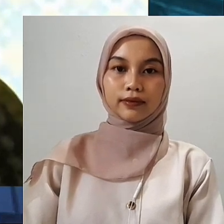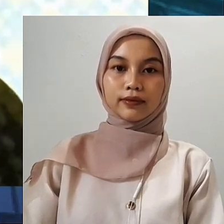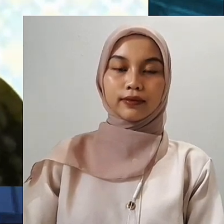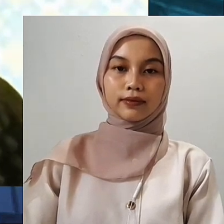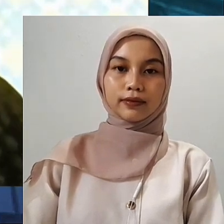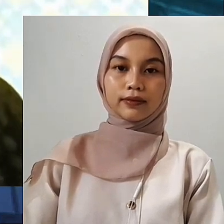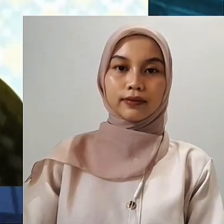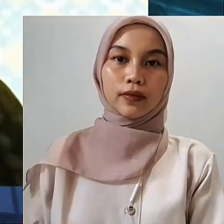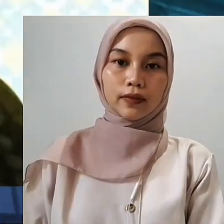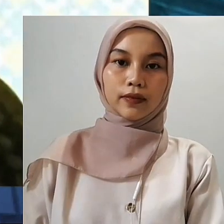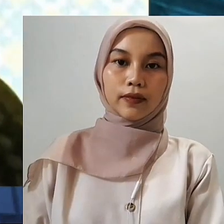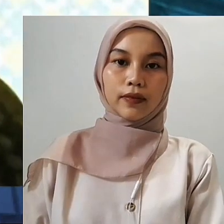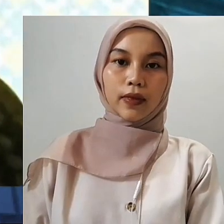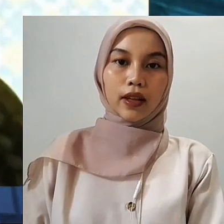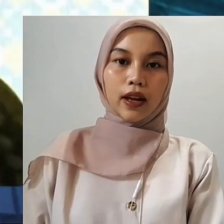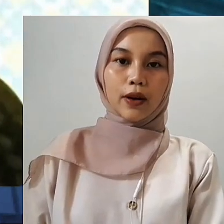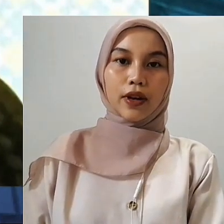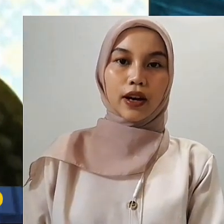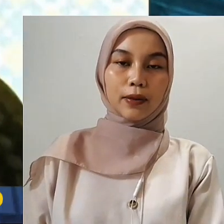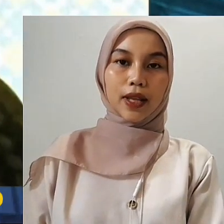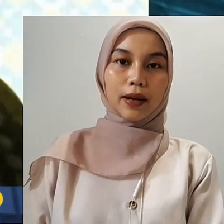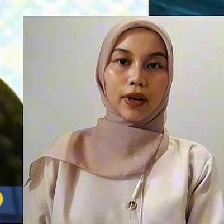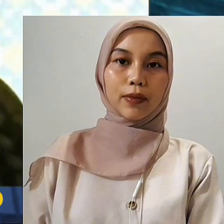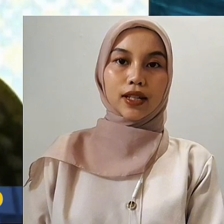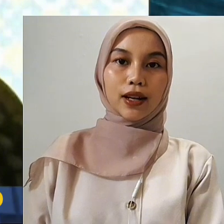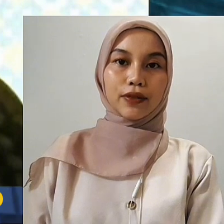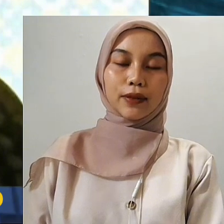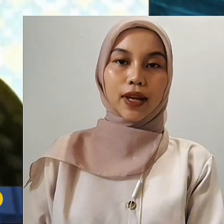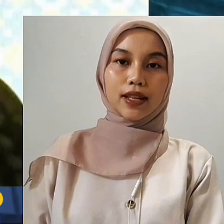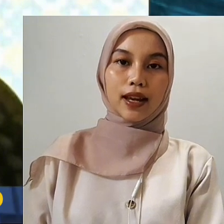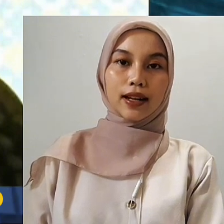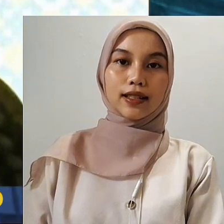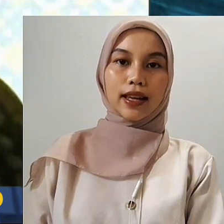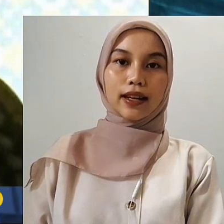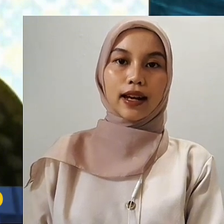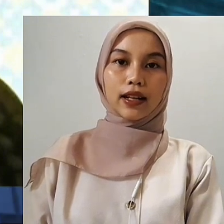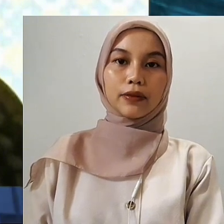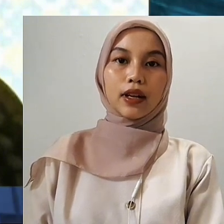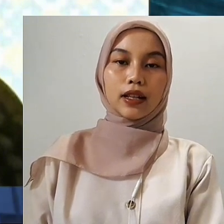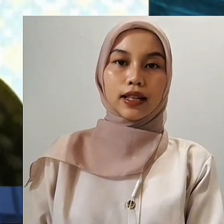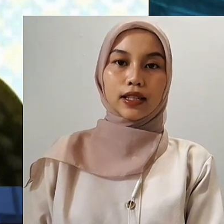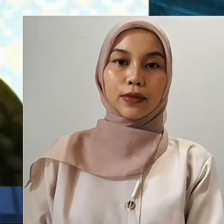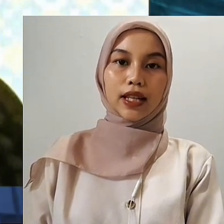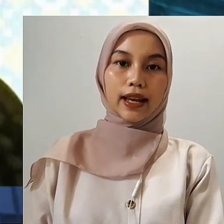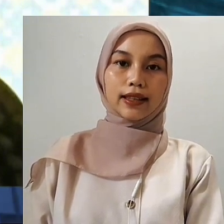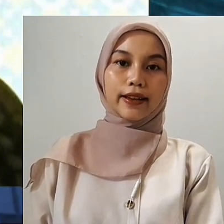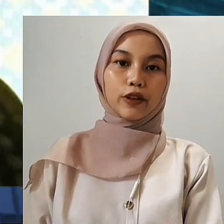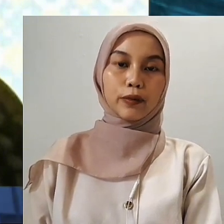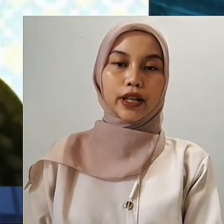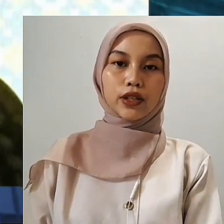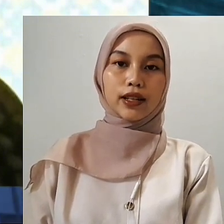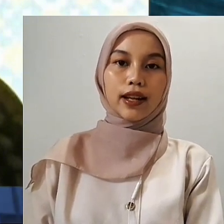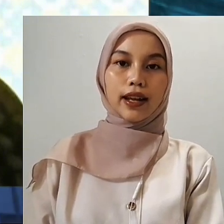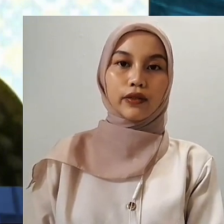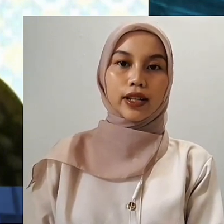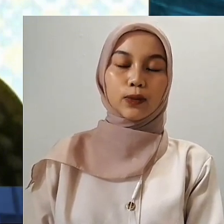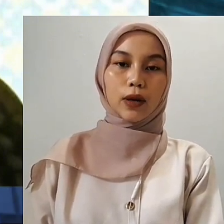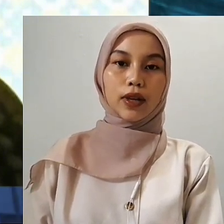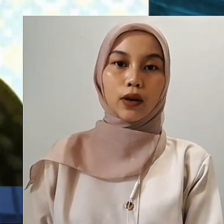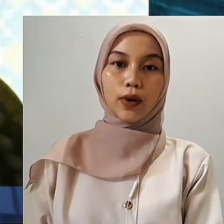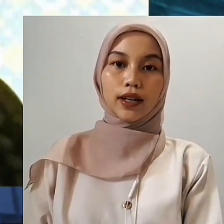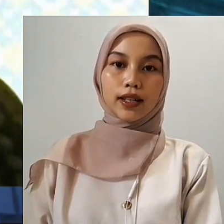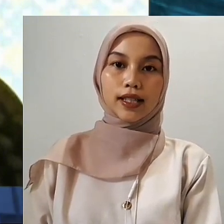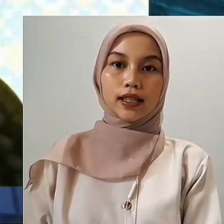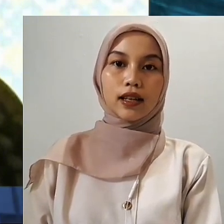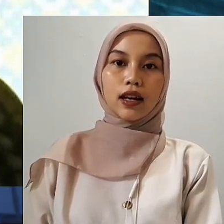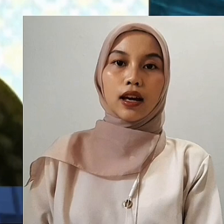kasus campak di Indonesia. We hope that members of the media can help disseminate information and raise